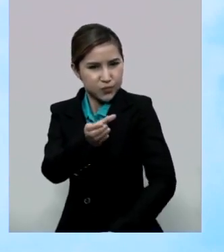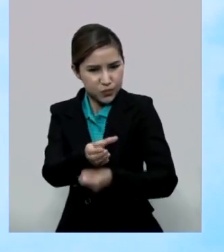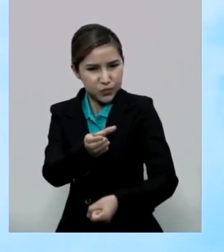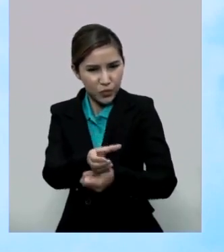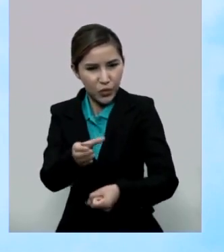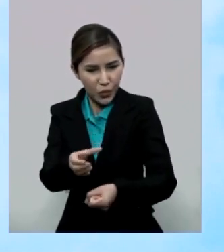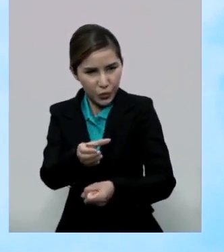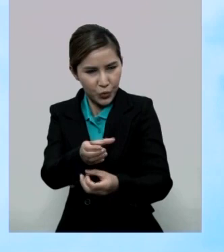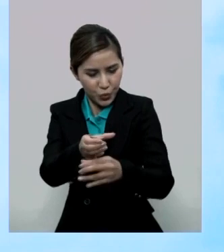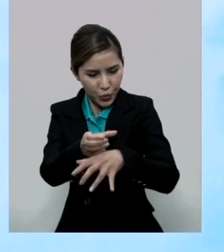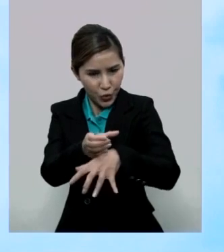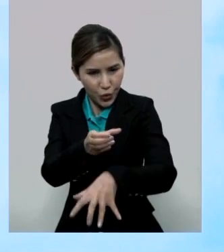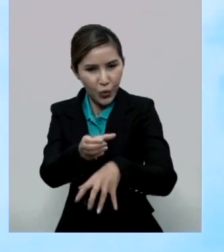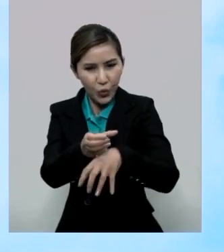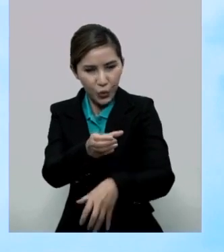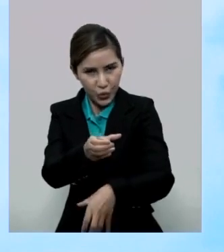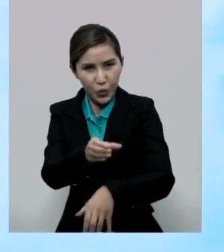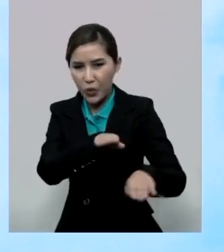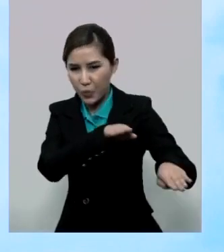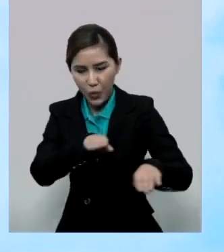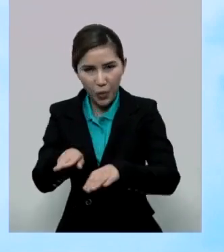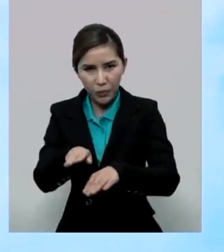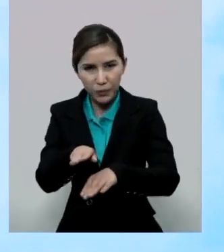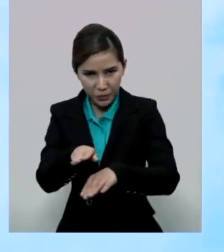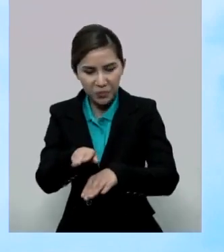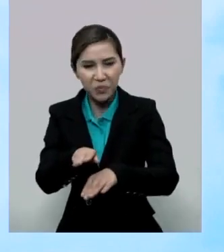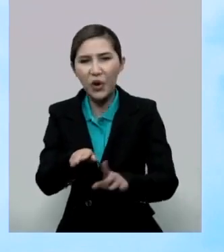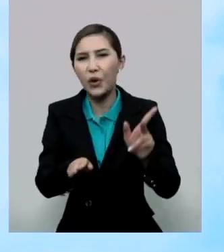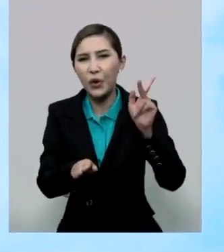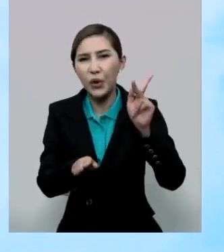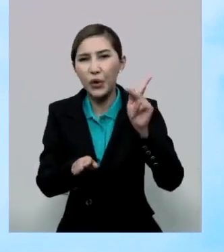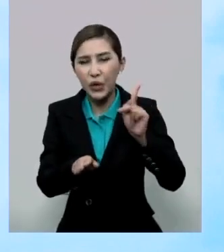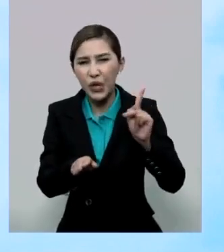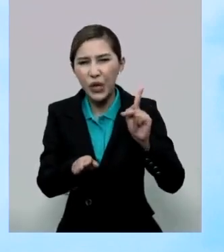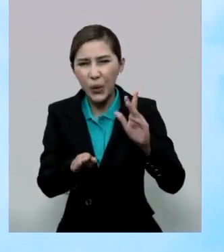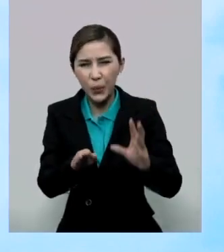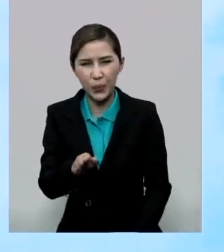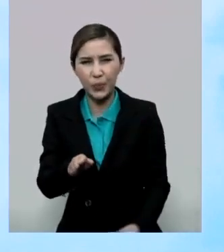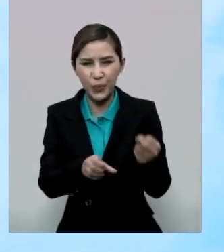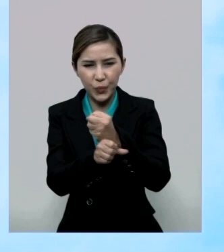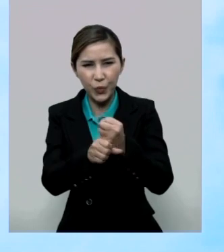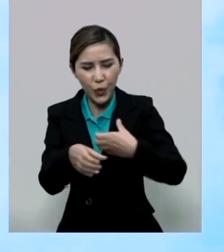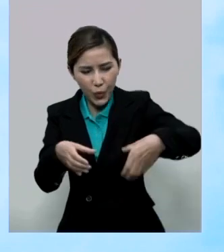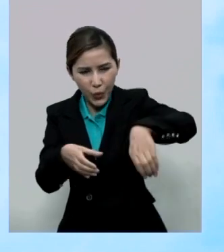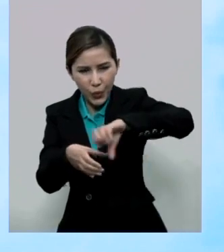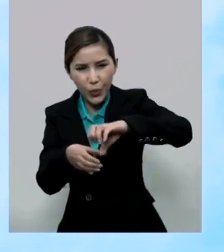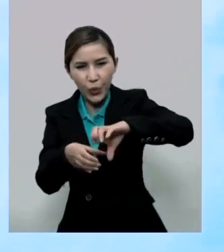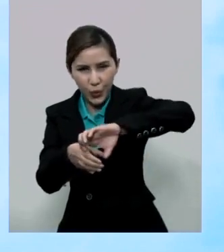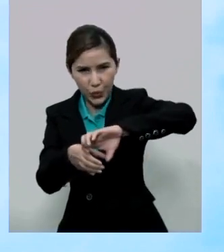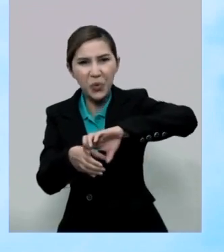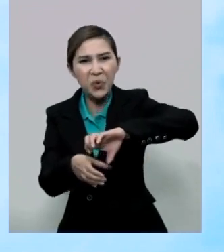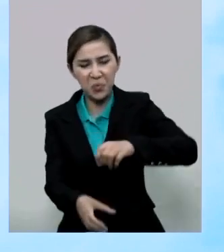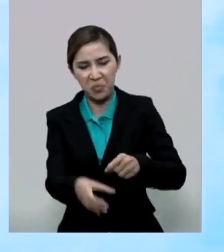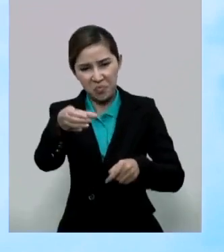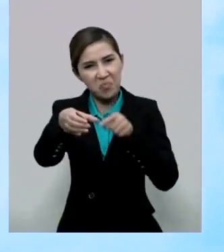สกัดช็อตคาปูชิโน่เราก็จะนำเครื่องปรุงที่เตรียมเอาไว้นั่นก็คือครีมเหลวและนมสดมาเทลงบนเครื่องดื่มเท่